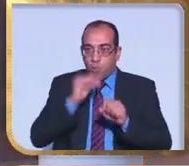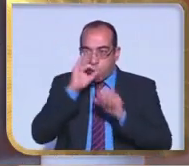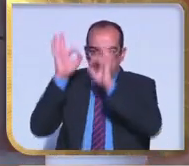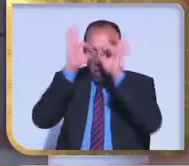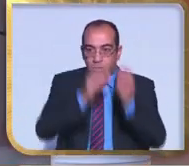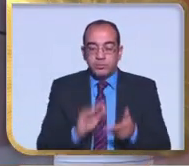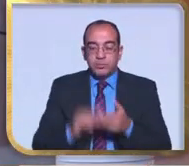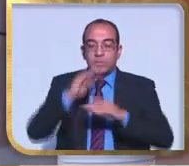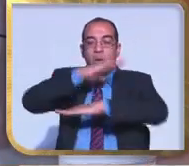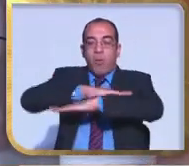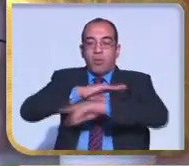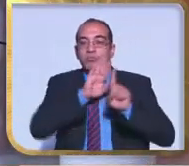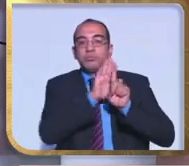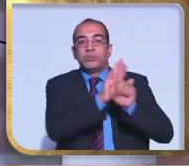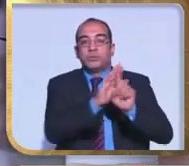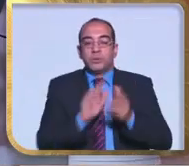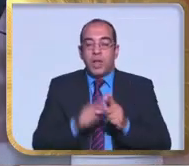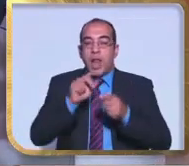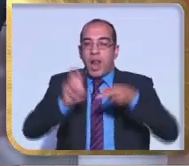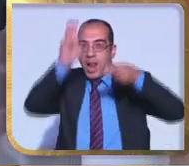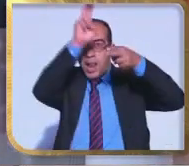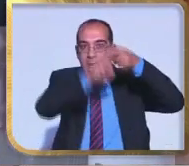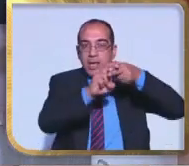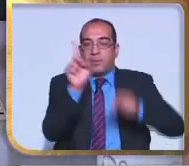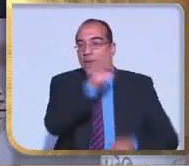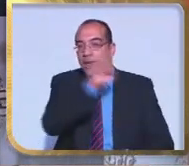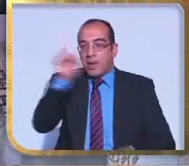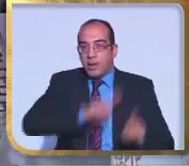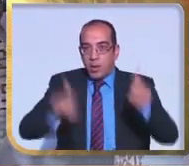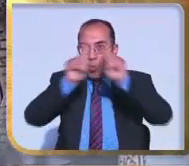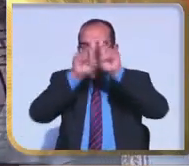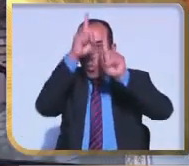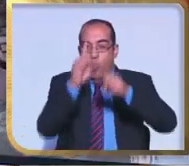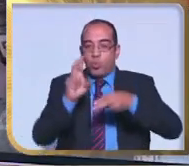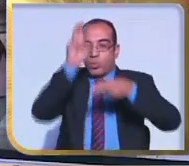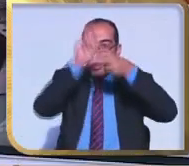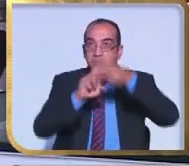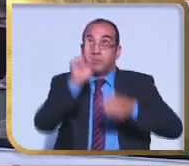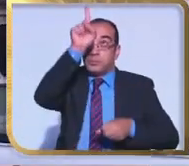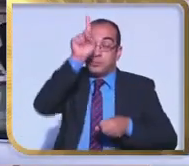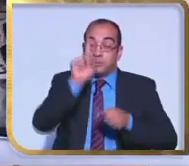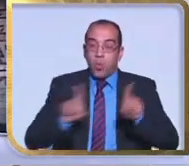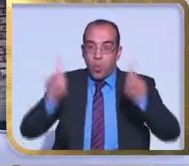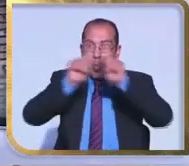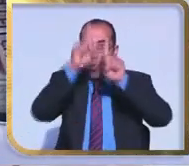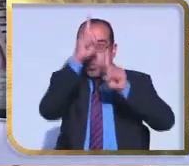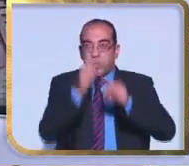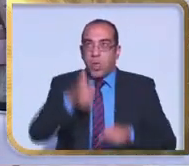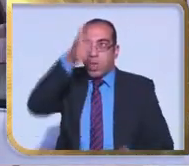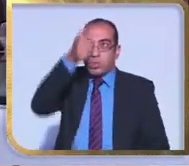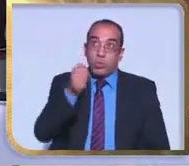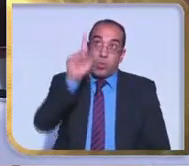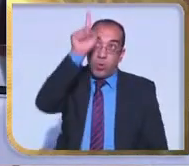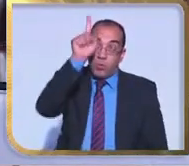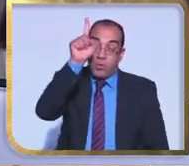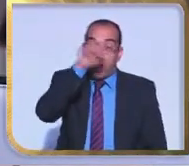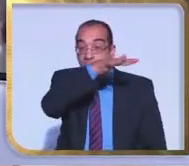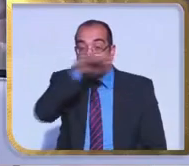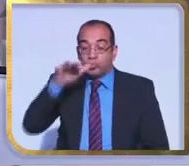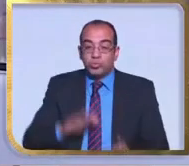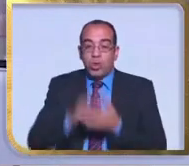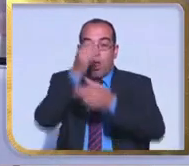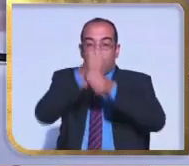يتولى الصالحين. حسبي الله لا إله إلا هو عليه توكلت، عليه توكلت وهو رب